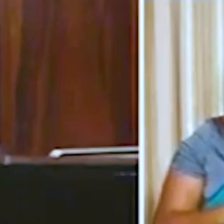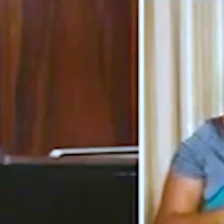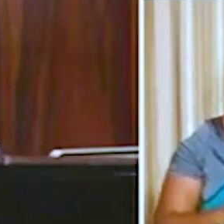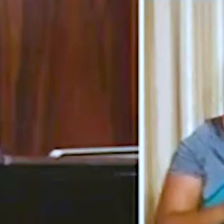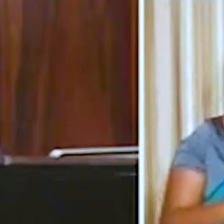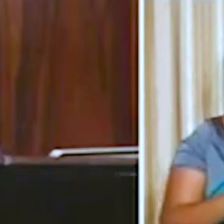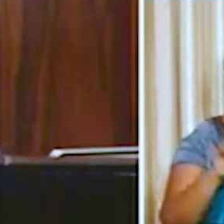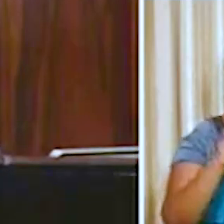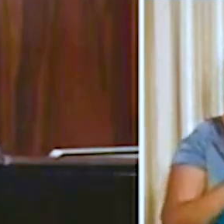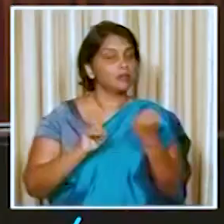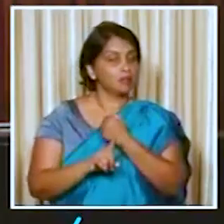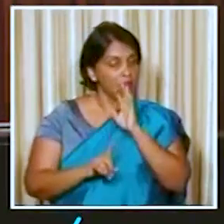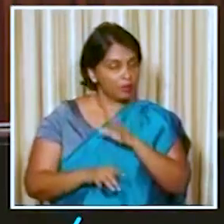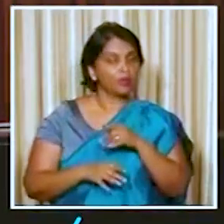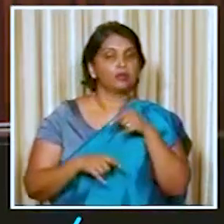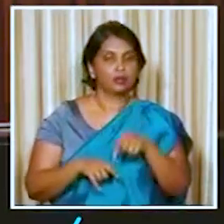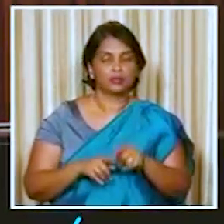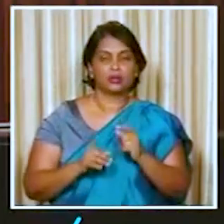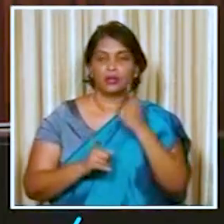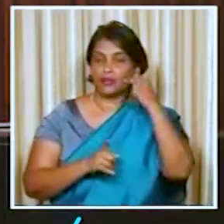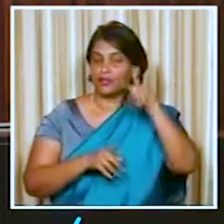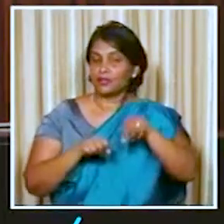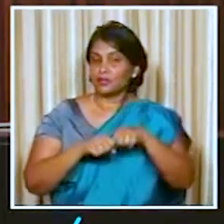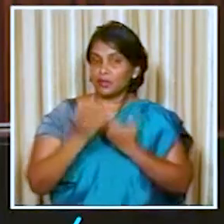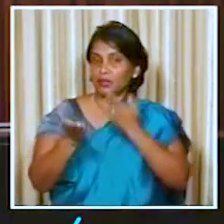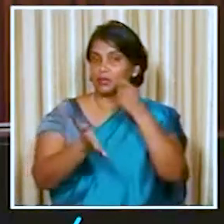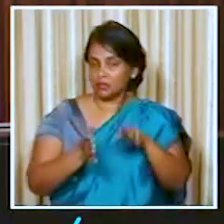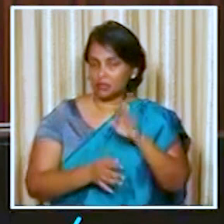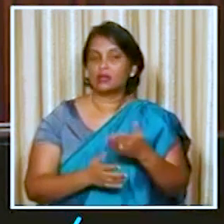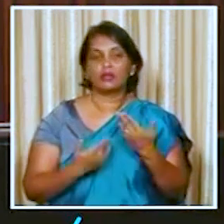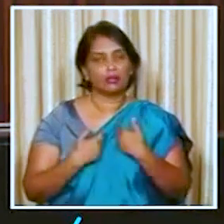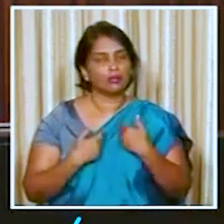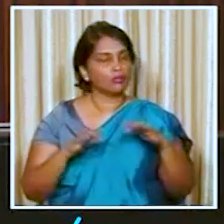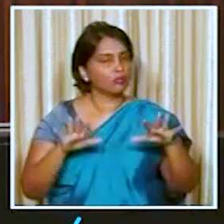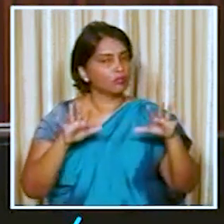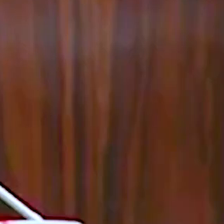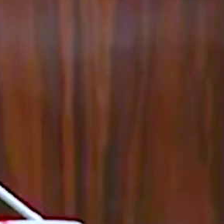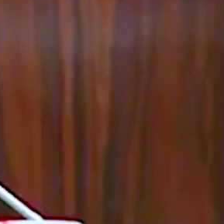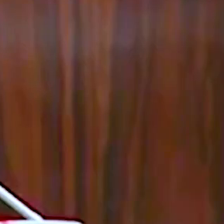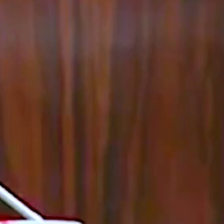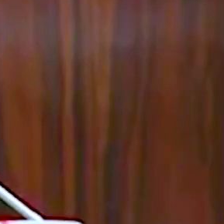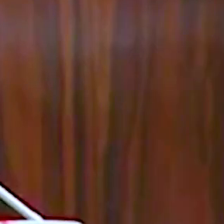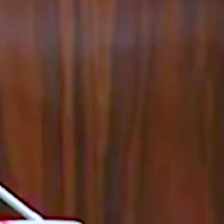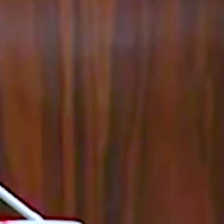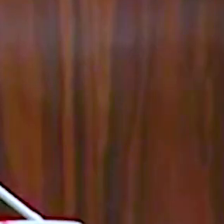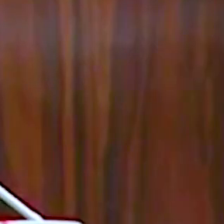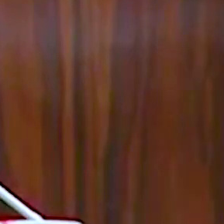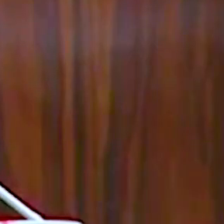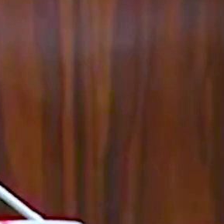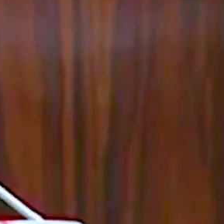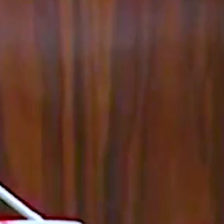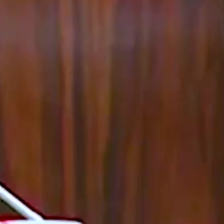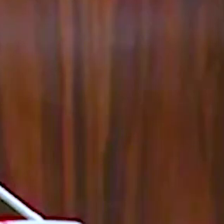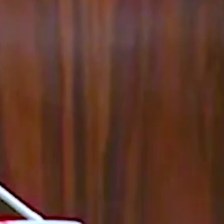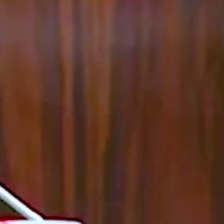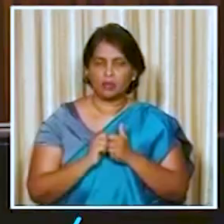රජයක් පිහිටීමට බලපෑම් කළ අයද මෙම විශ්වාසභංග යෝජනාවට අත්සන් තබා තිබීම මට පුදුමය ගෙන දෙන්නකි. සමහර අයගේ අරමුණ වූයේ